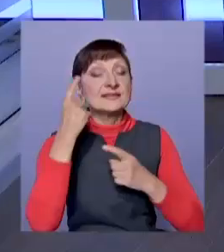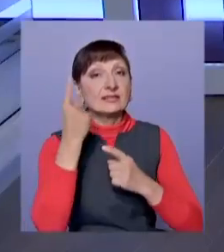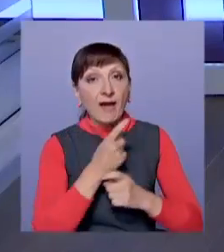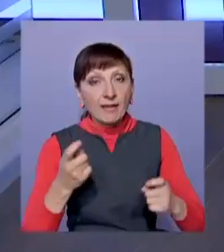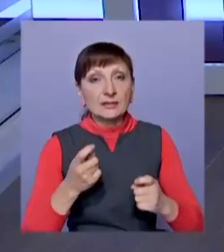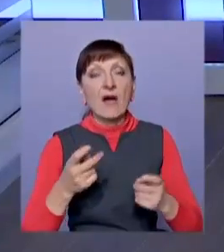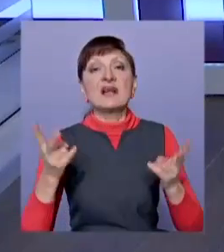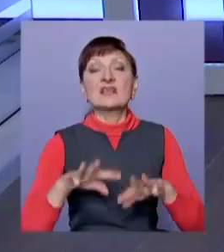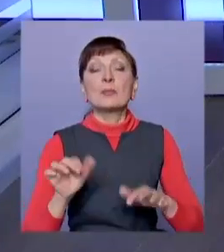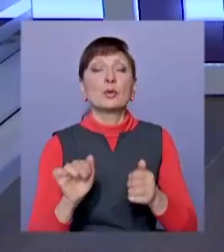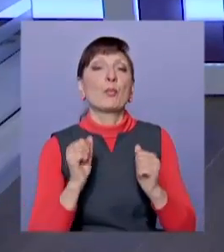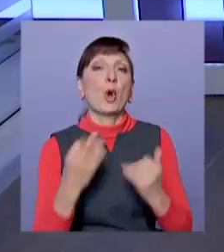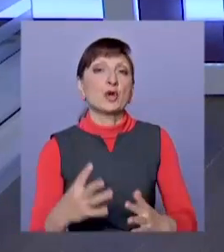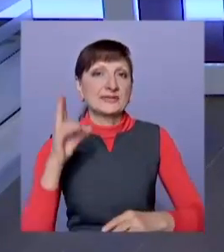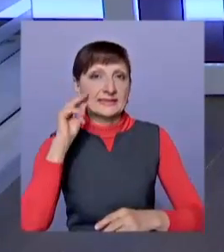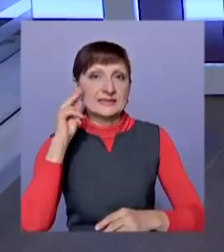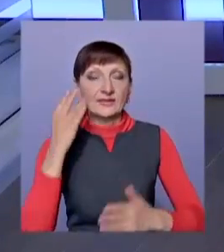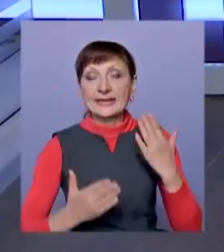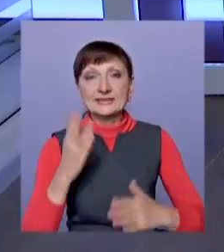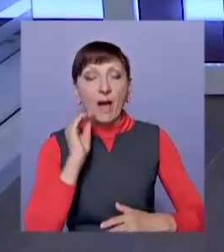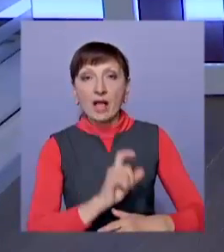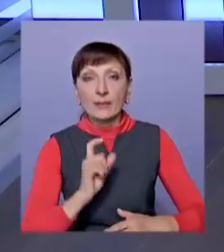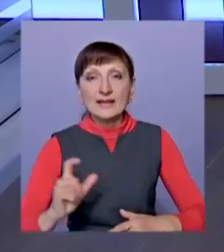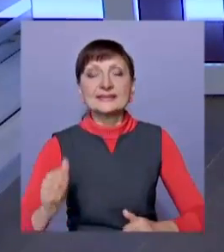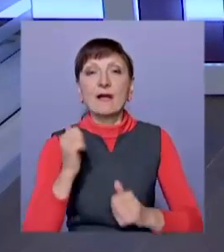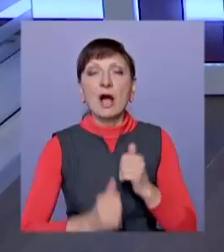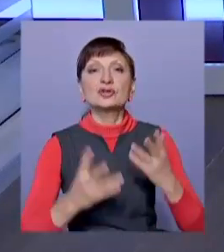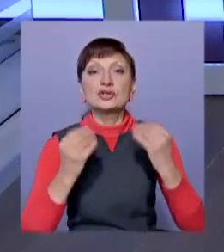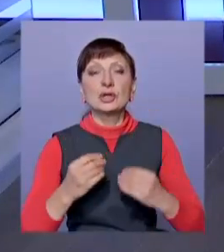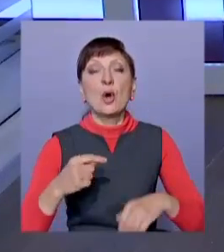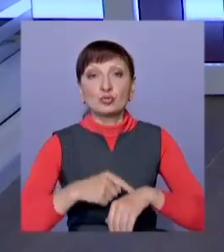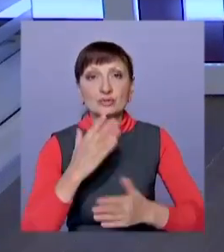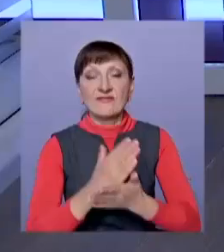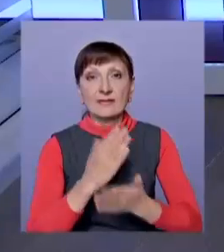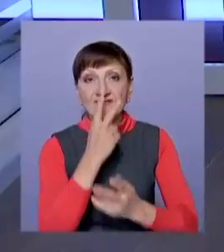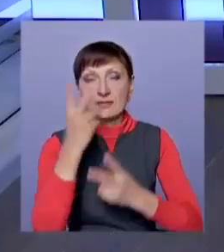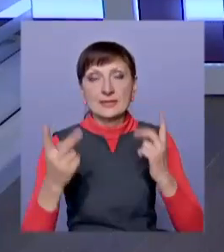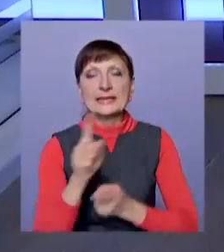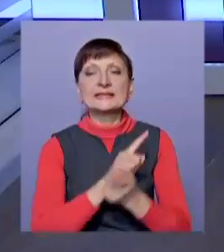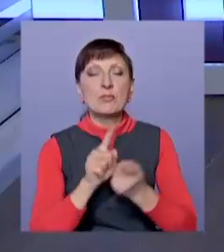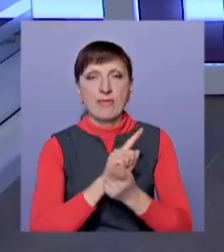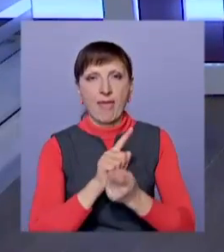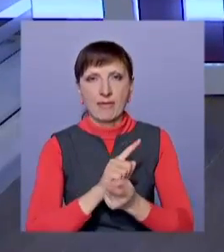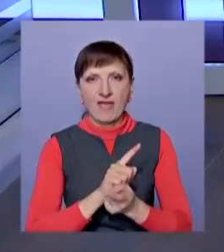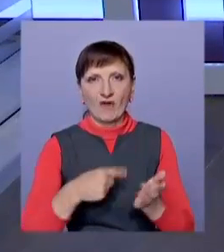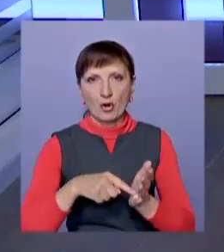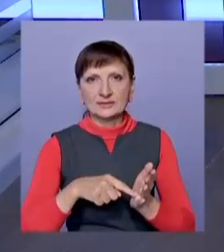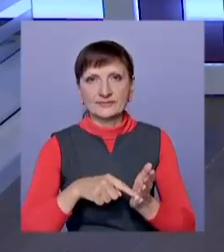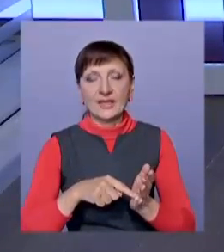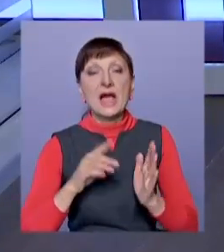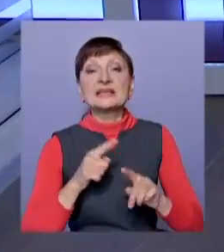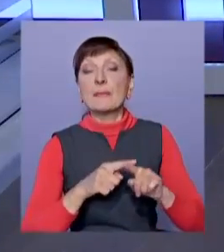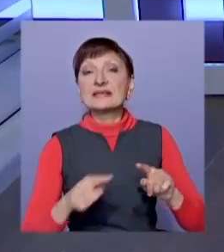и остались бы сухими цифрами, если бы алматинцы каждый день не чувствовали и не видели изменения городской среды. Так вот, только